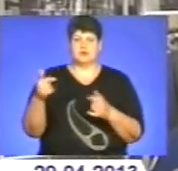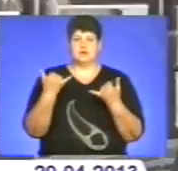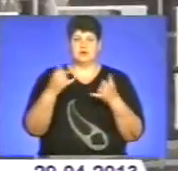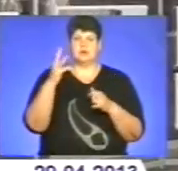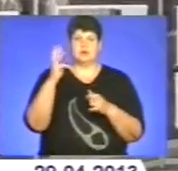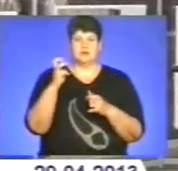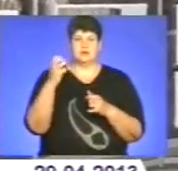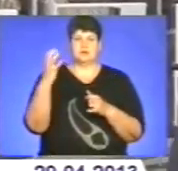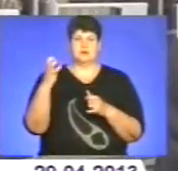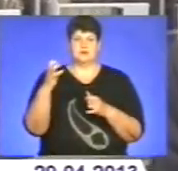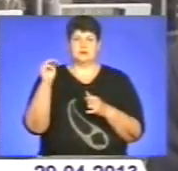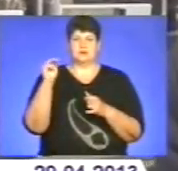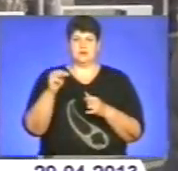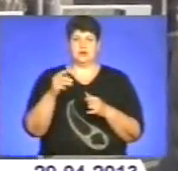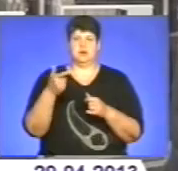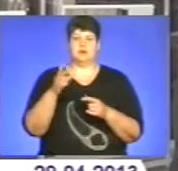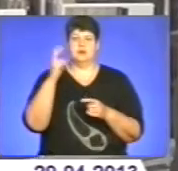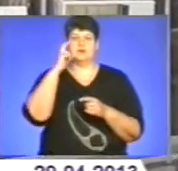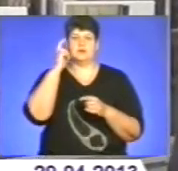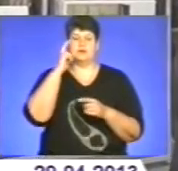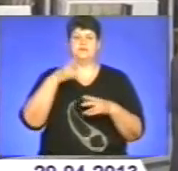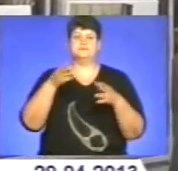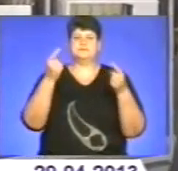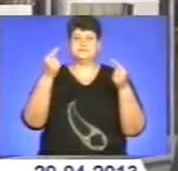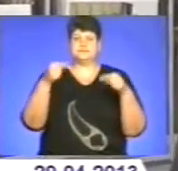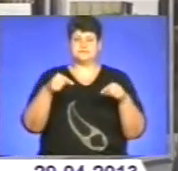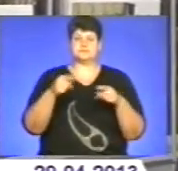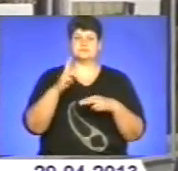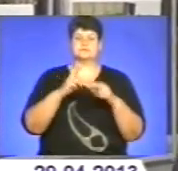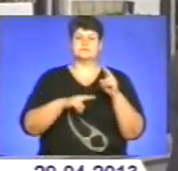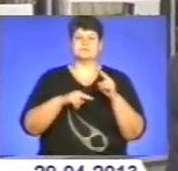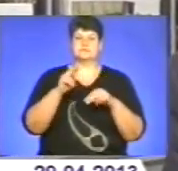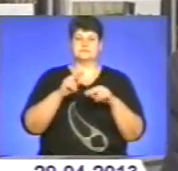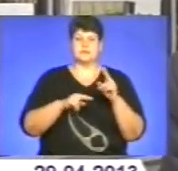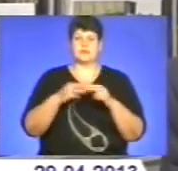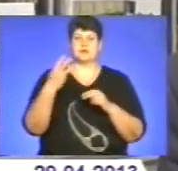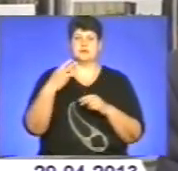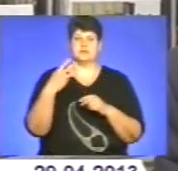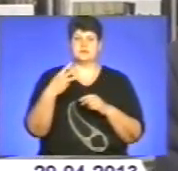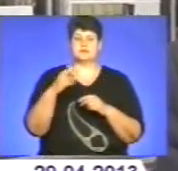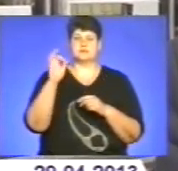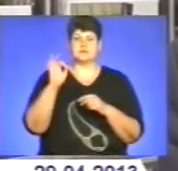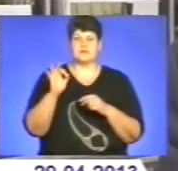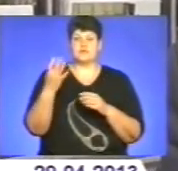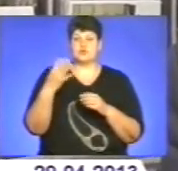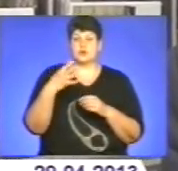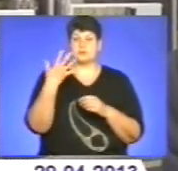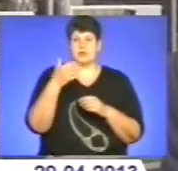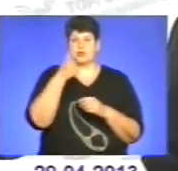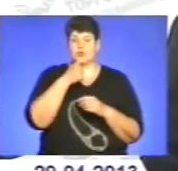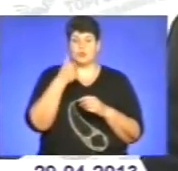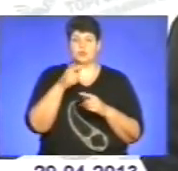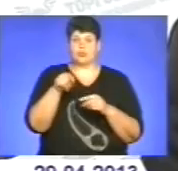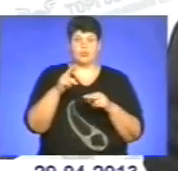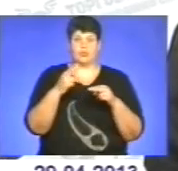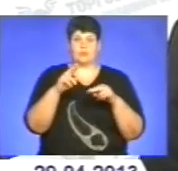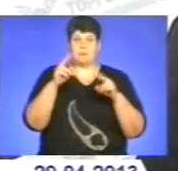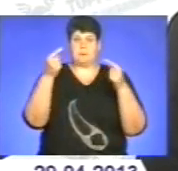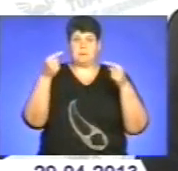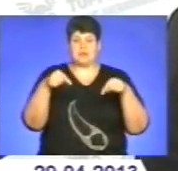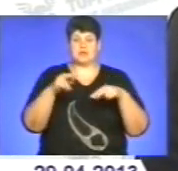330-340 тисяч. В Києві падіння будівництва за 3 місяці 34%. 45-го року такого будівництва падіння не було. Ми плануємо,